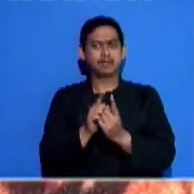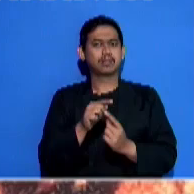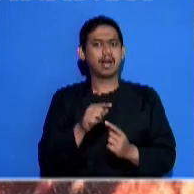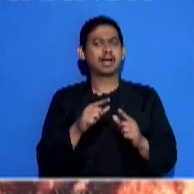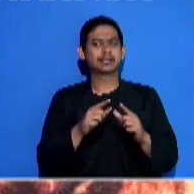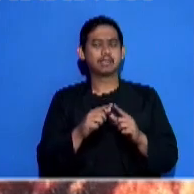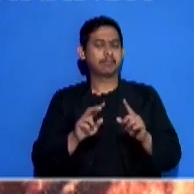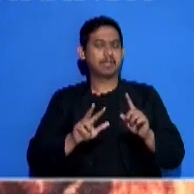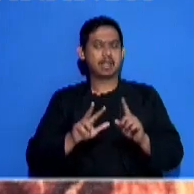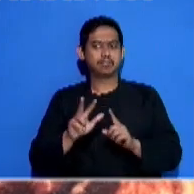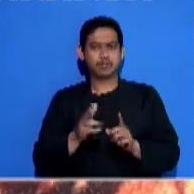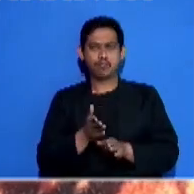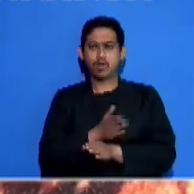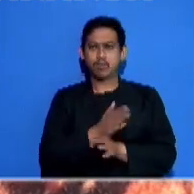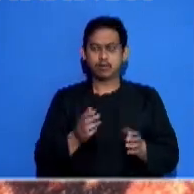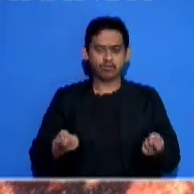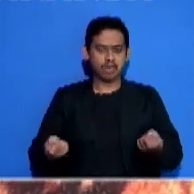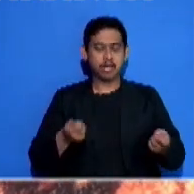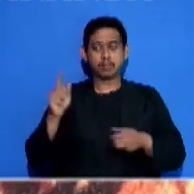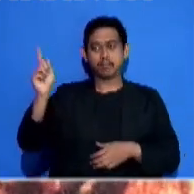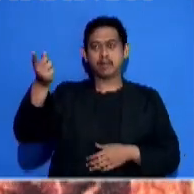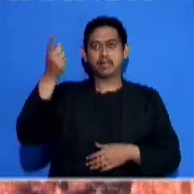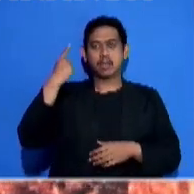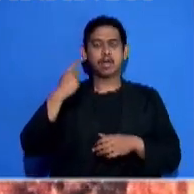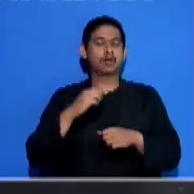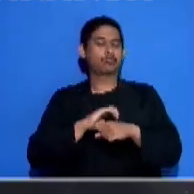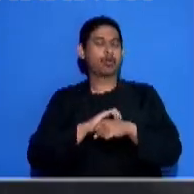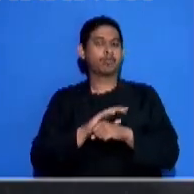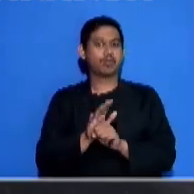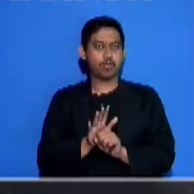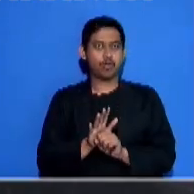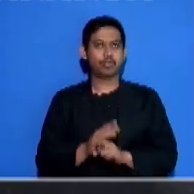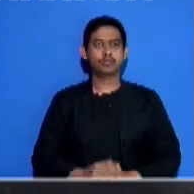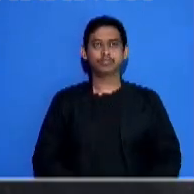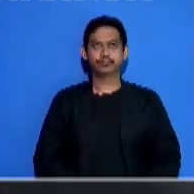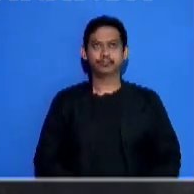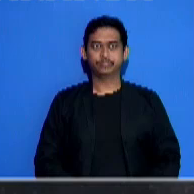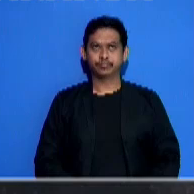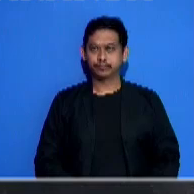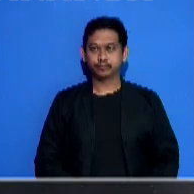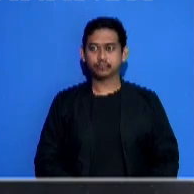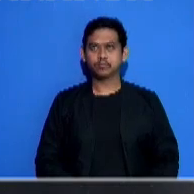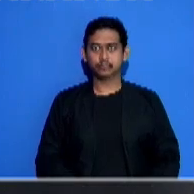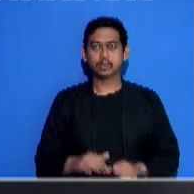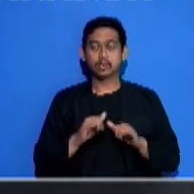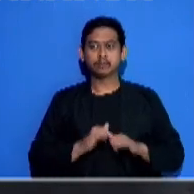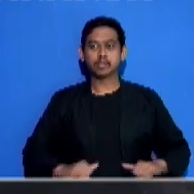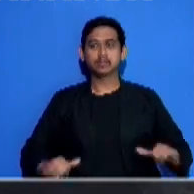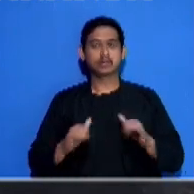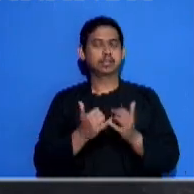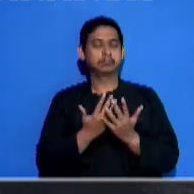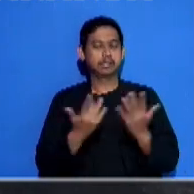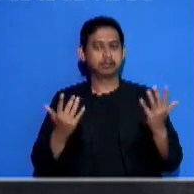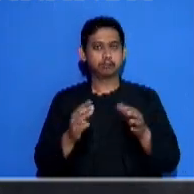Progo. Gua menika dipun komonah dening tiang ingkang manggihaken sepisanan jih menika Godoriyo sesarengan kalian warga masyarakat kanthi